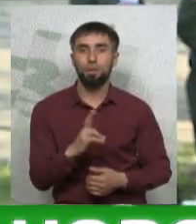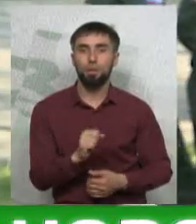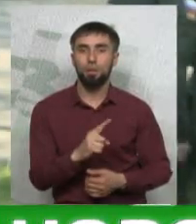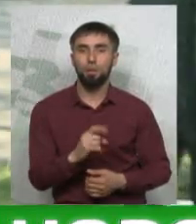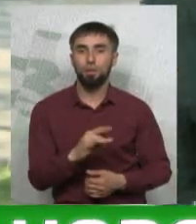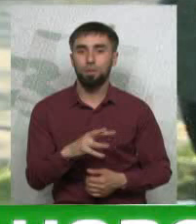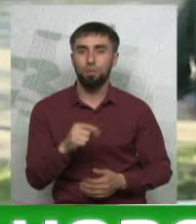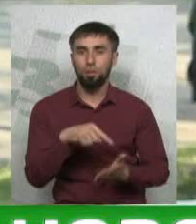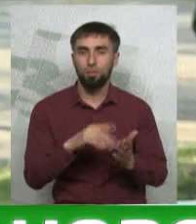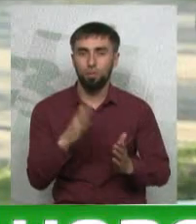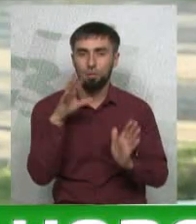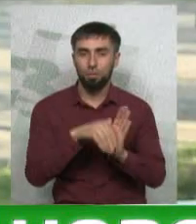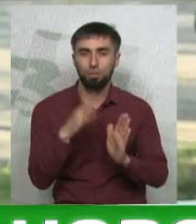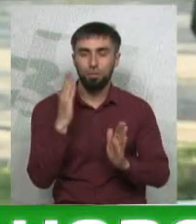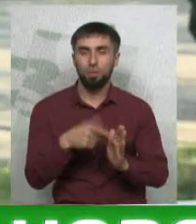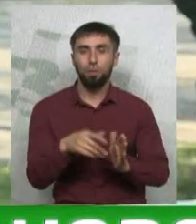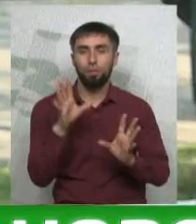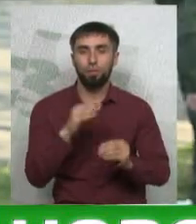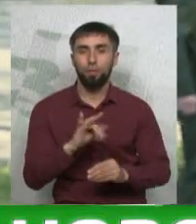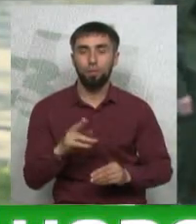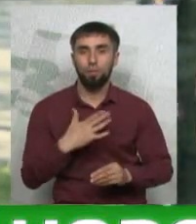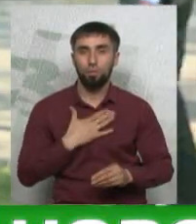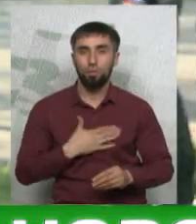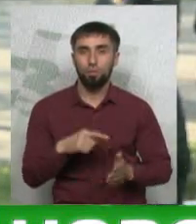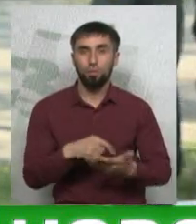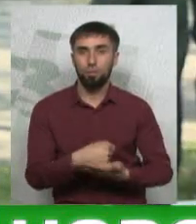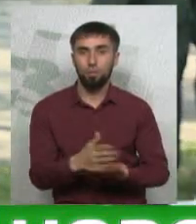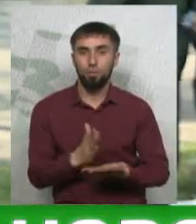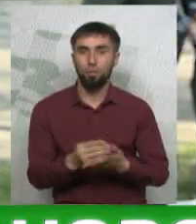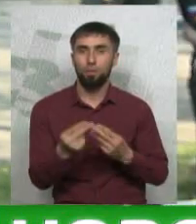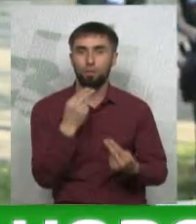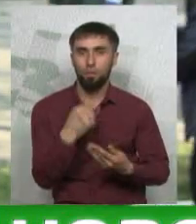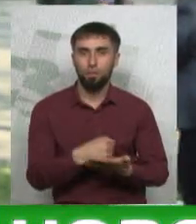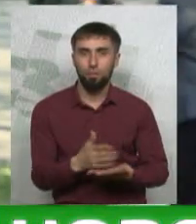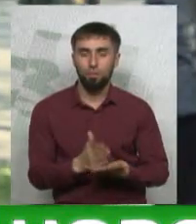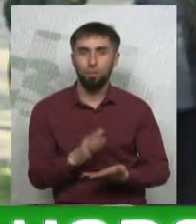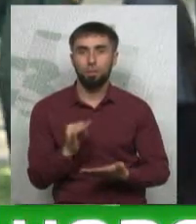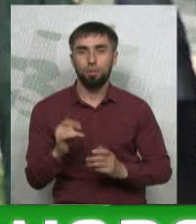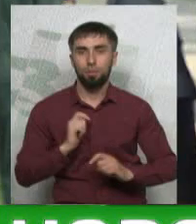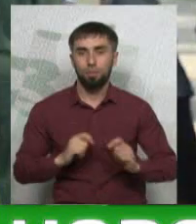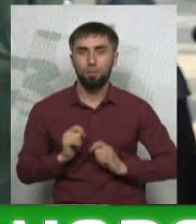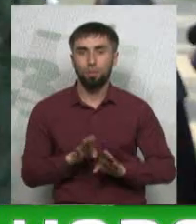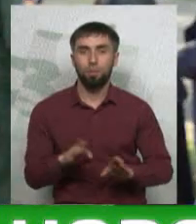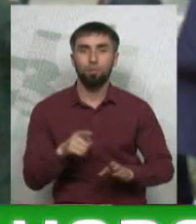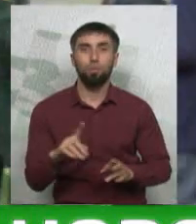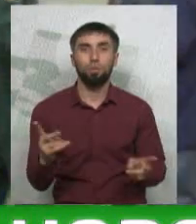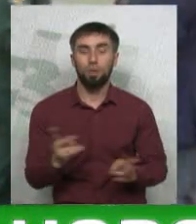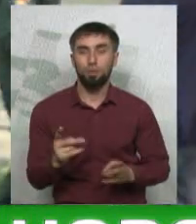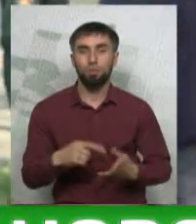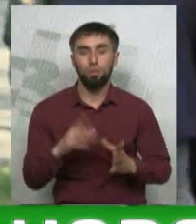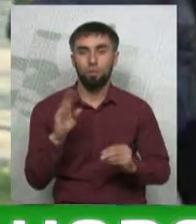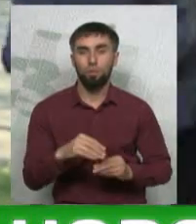будут поставлены на все виды довольствия, продовольственного, вещевого и так далее. То есть